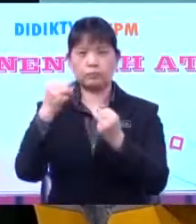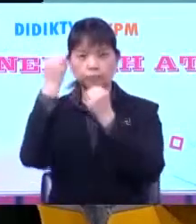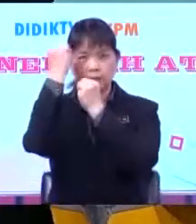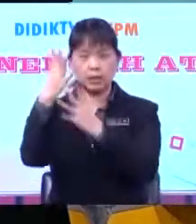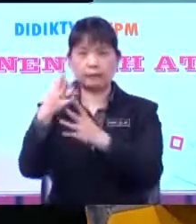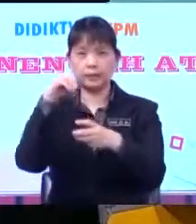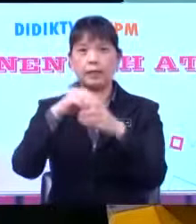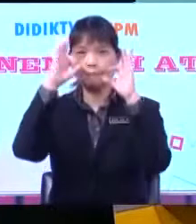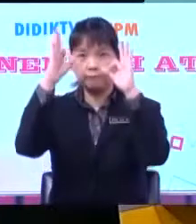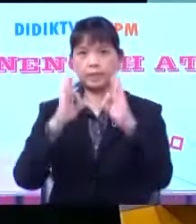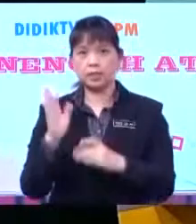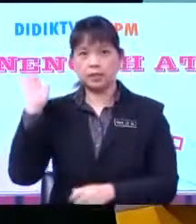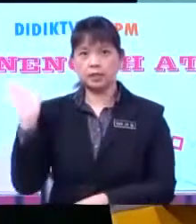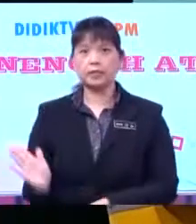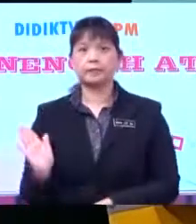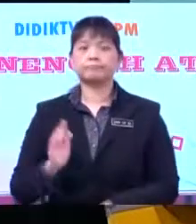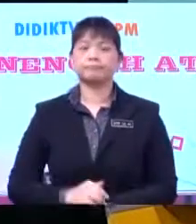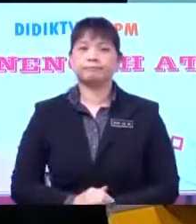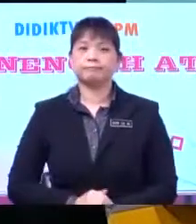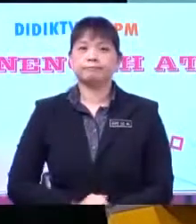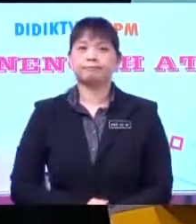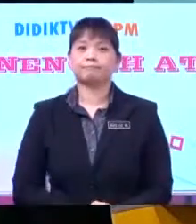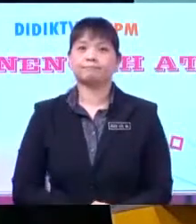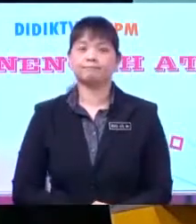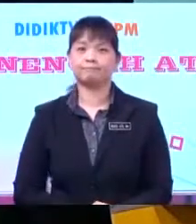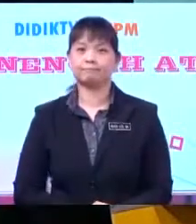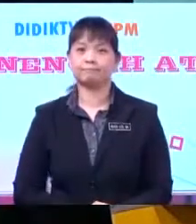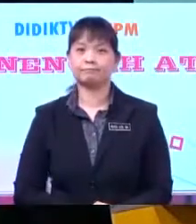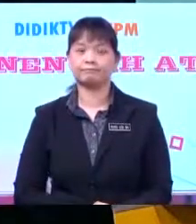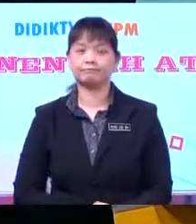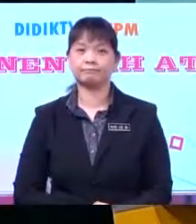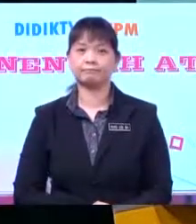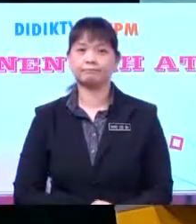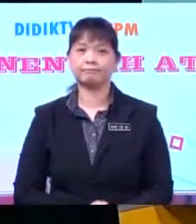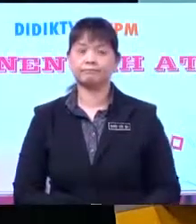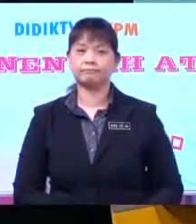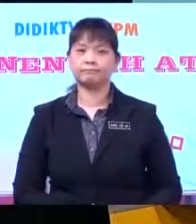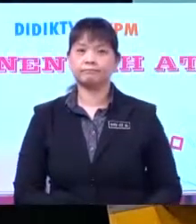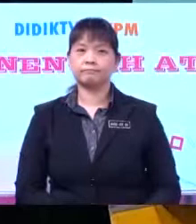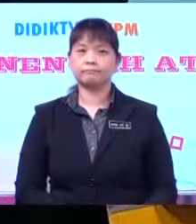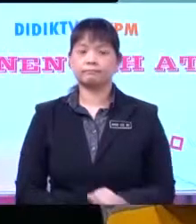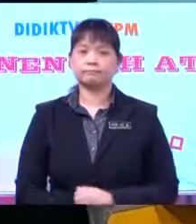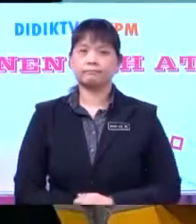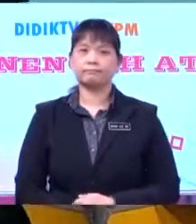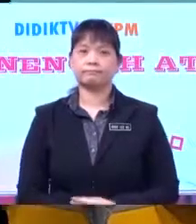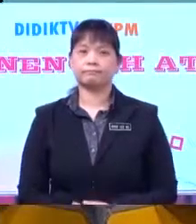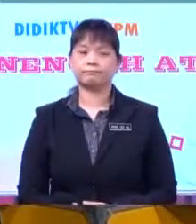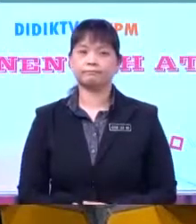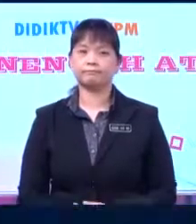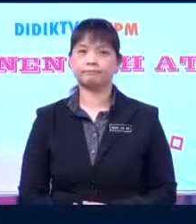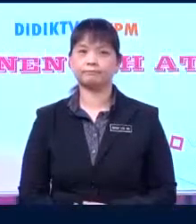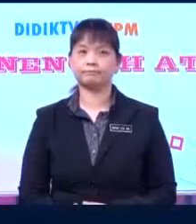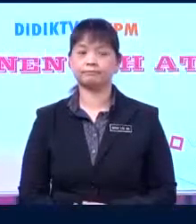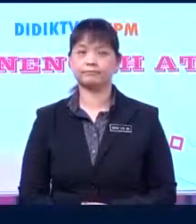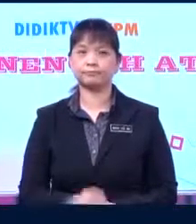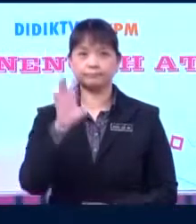dalam formula ini Oke kita ketulis dia tulisan cantik pun tak for janji Dapat dibaca sisanya Oke jadi